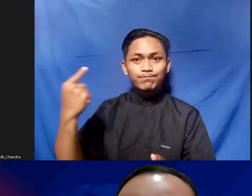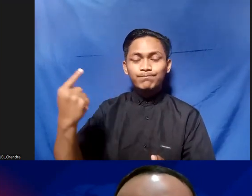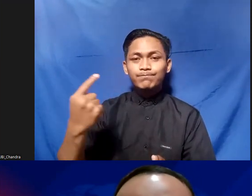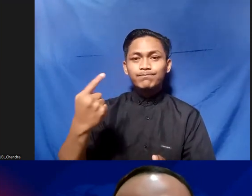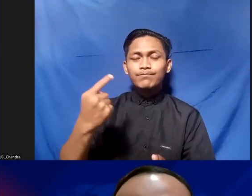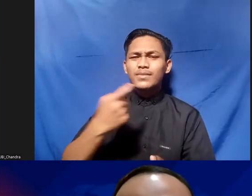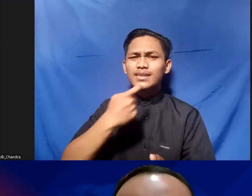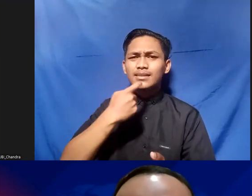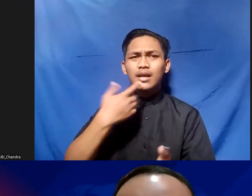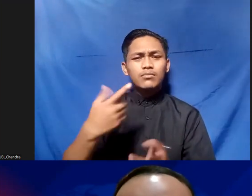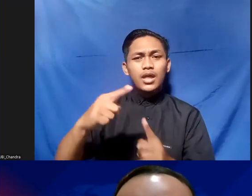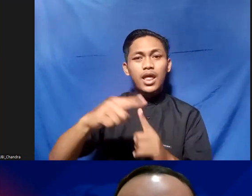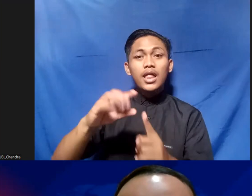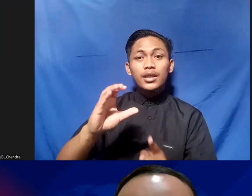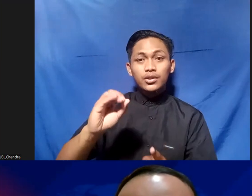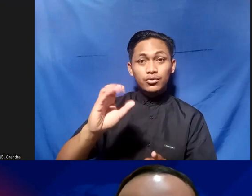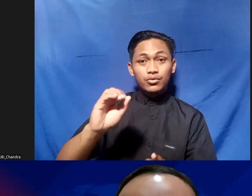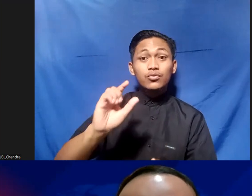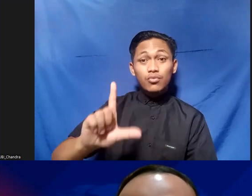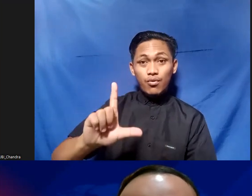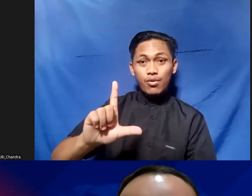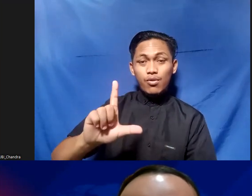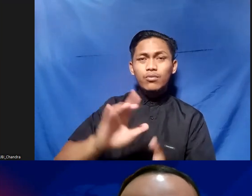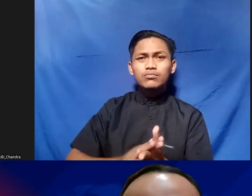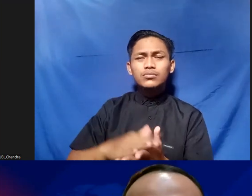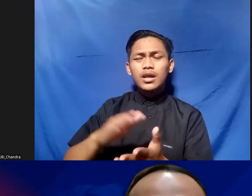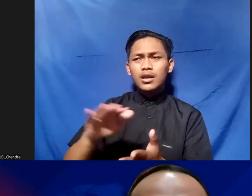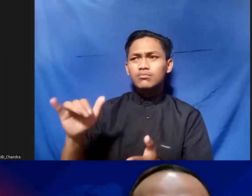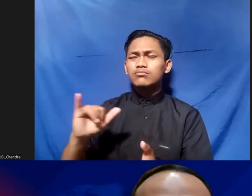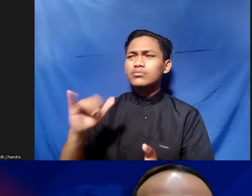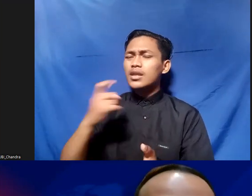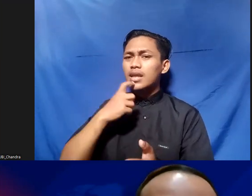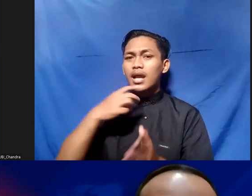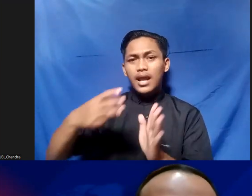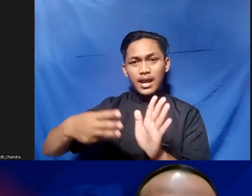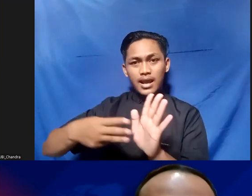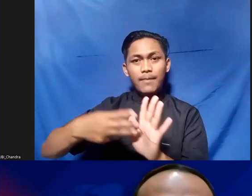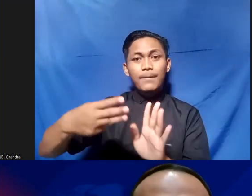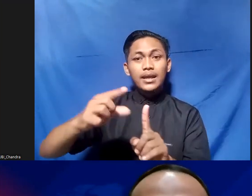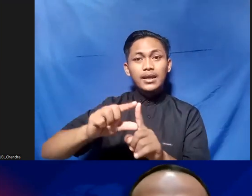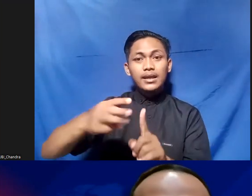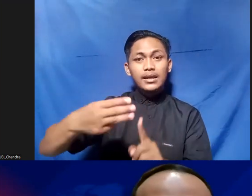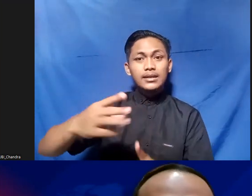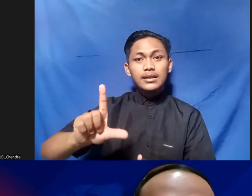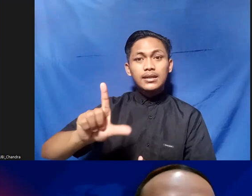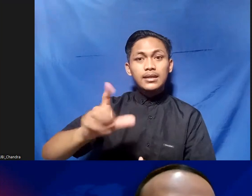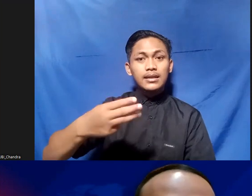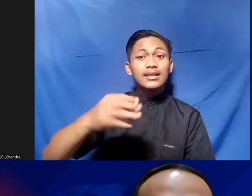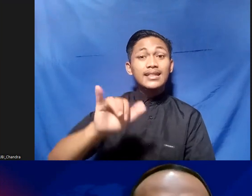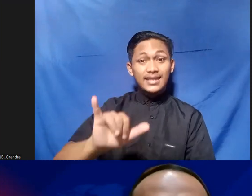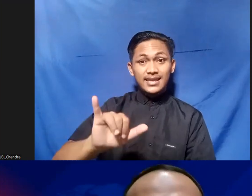terus nanti juga akan merangka sedikit tentang mendeley dan lebih banyak praktek nanti Mbak Diva